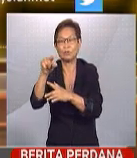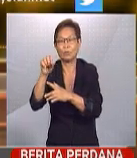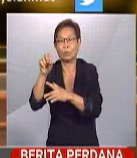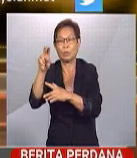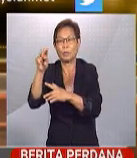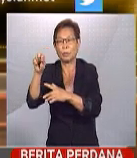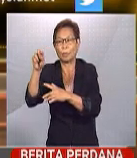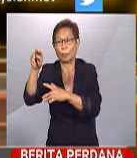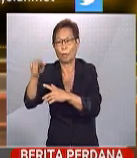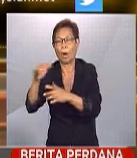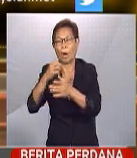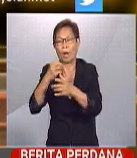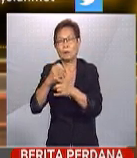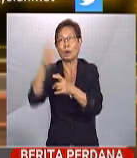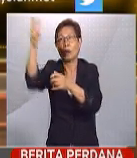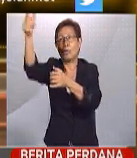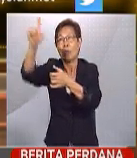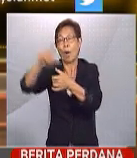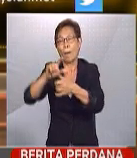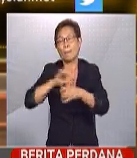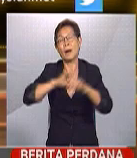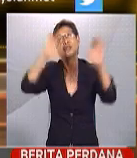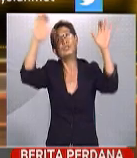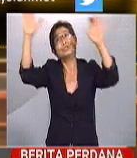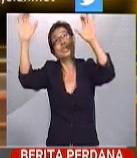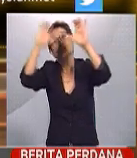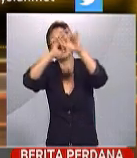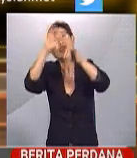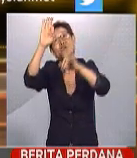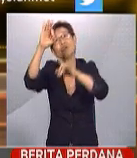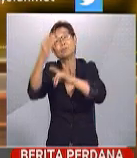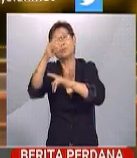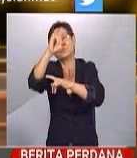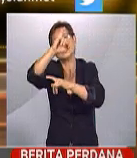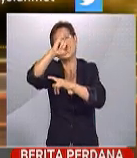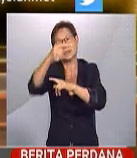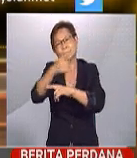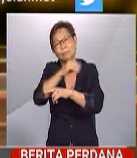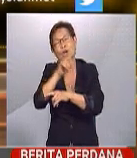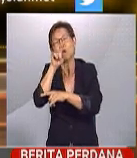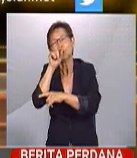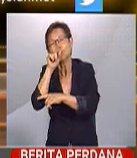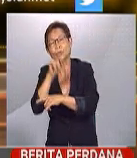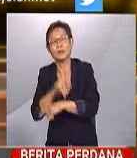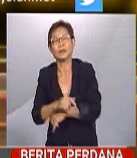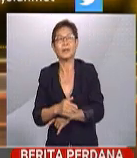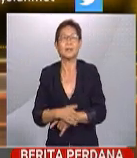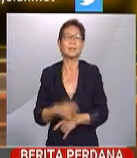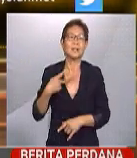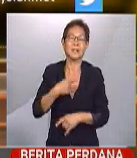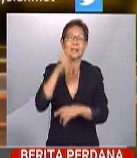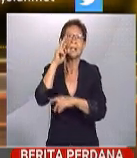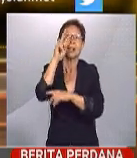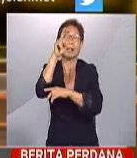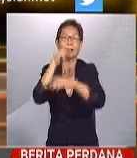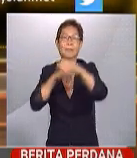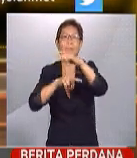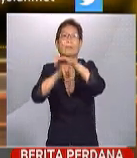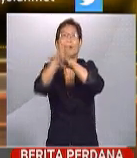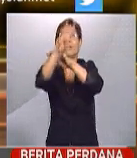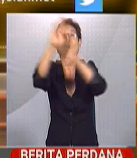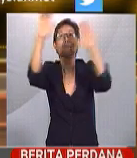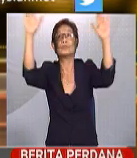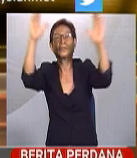www.met.gov.my ataupun muat turun aplikasi My Cuaca. Begitu juga Facebook, Instagram dan juga Twitter. Bella, sebelum pisah, kita lihat ramalan cuaca bagi